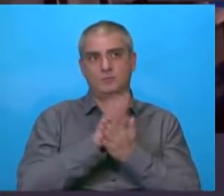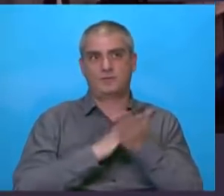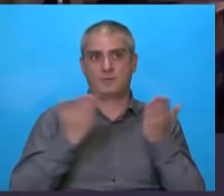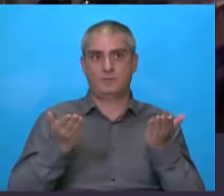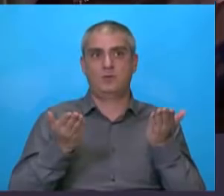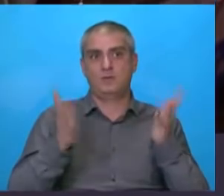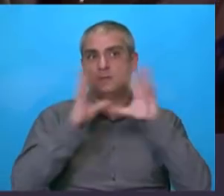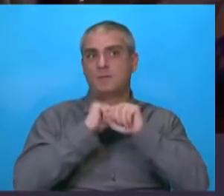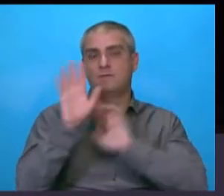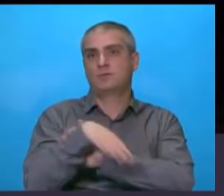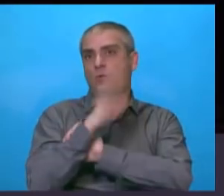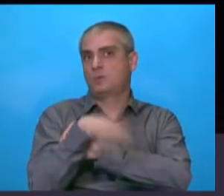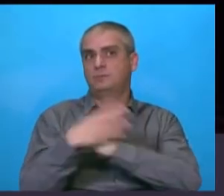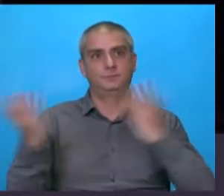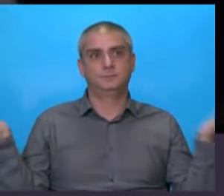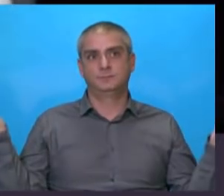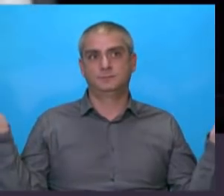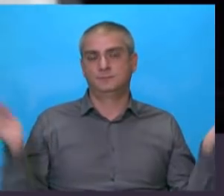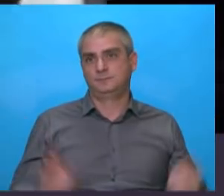ובאלף זה כלום.